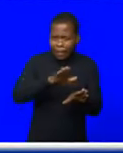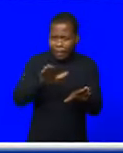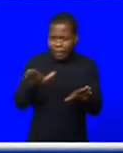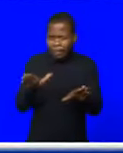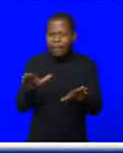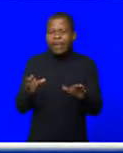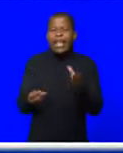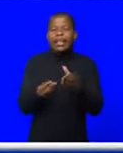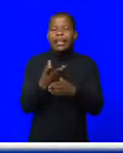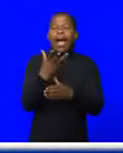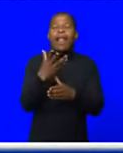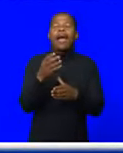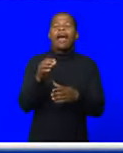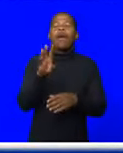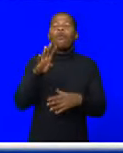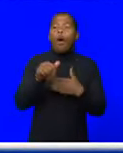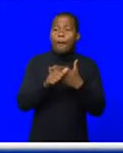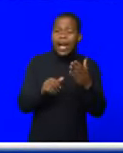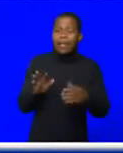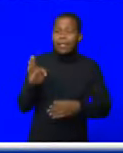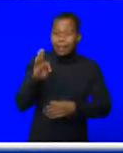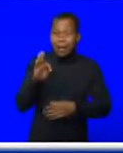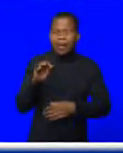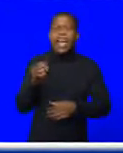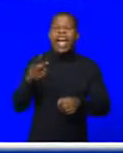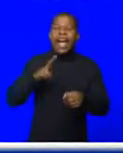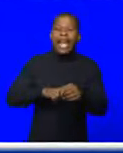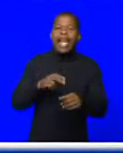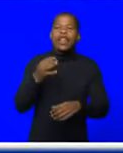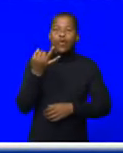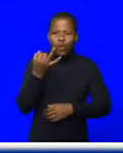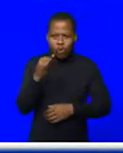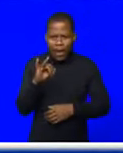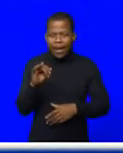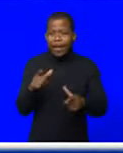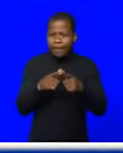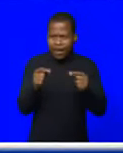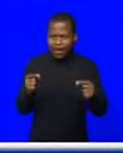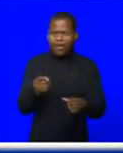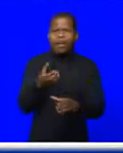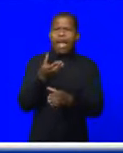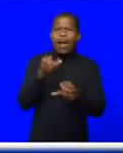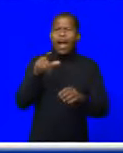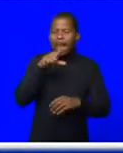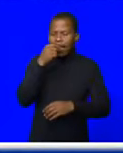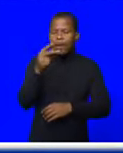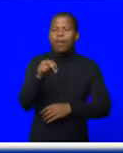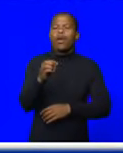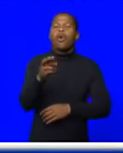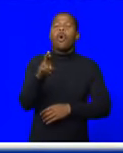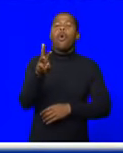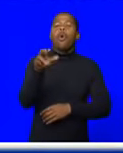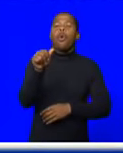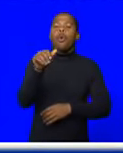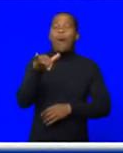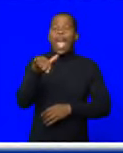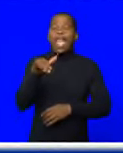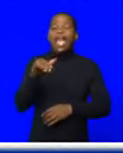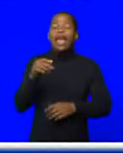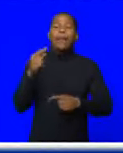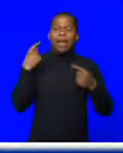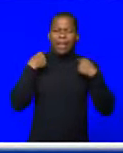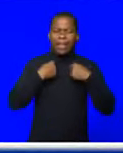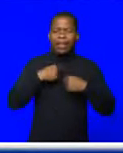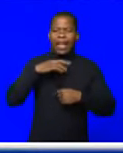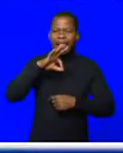lesetulu kanti iphelile mhla ka 20. Livelanway ngiyelo lihambe ekhaya netimendlela letiningi lapho khona lithole imendlela